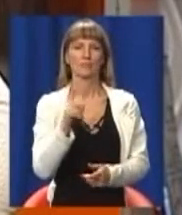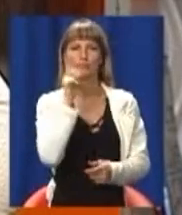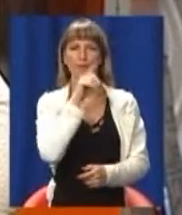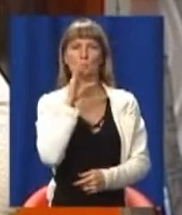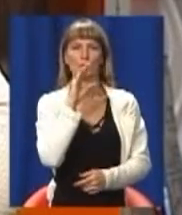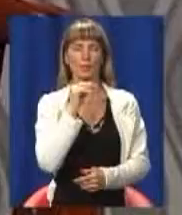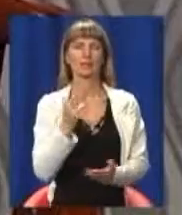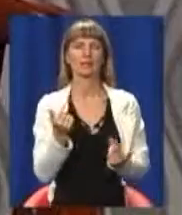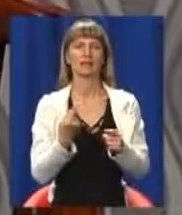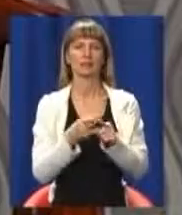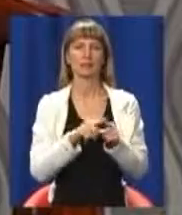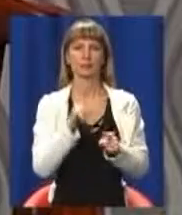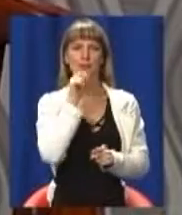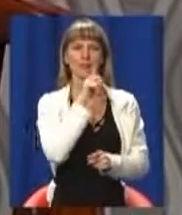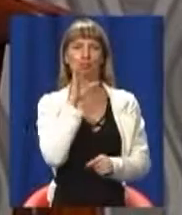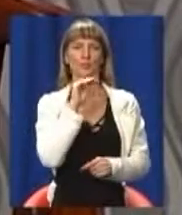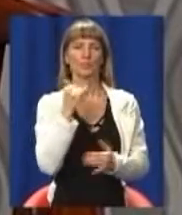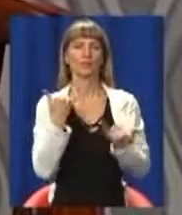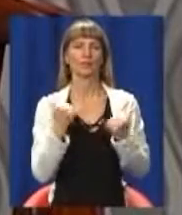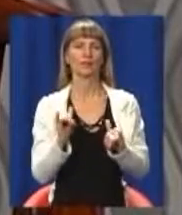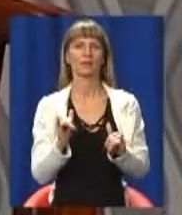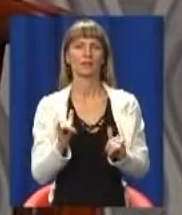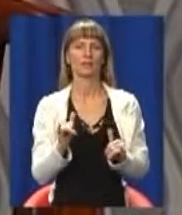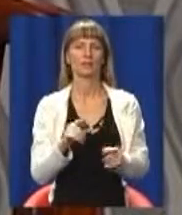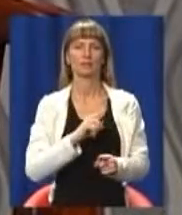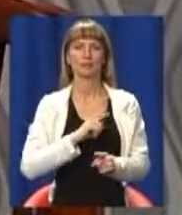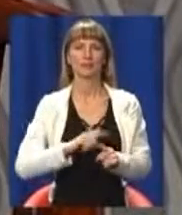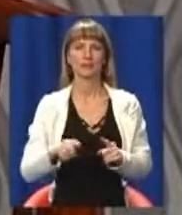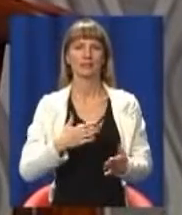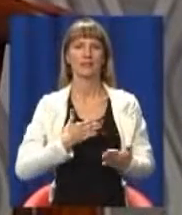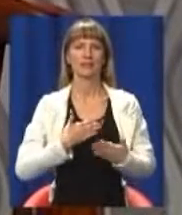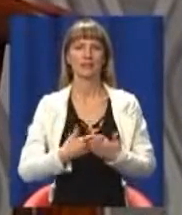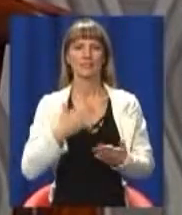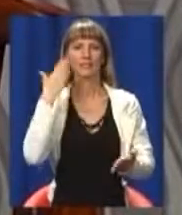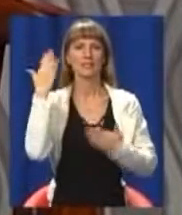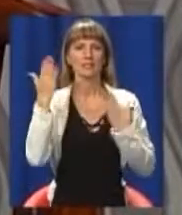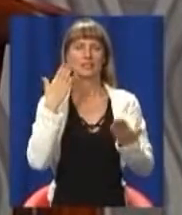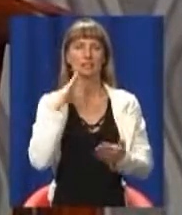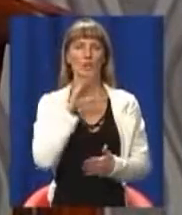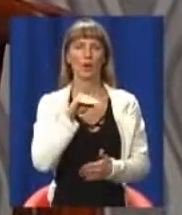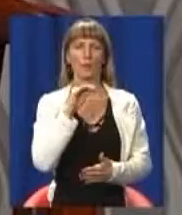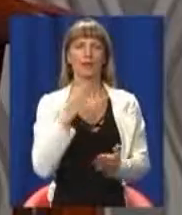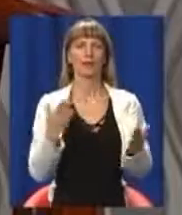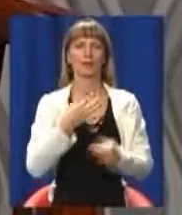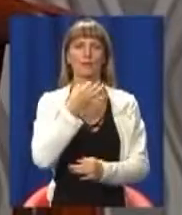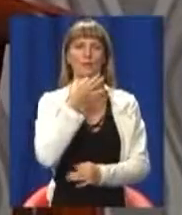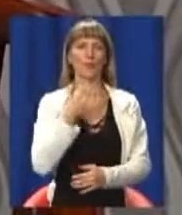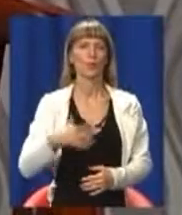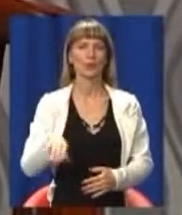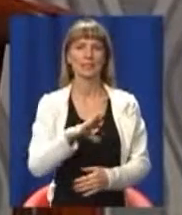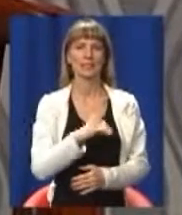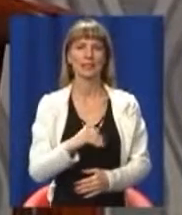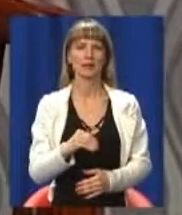Так, дійсно, це такі маленькі, дуже дивовижні, швидкі, енергійні, веселі песики, які подобаються